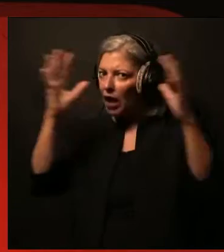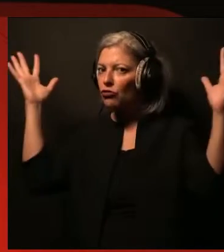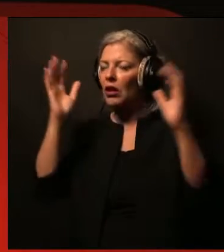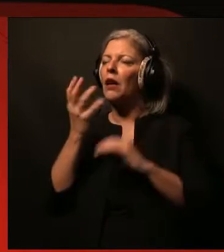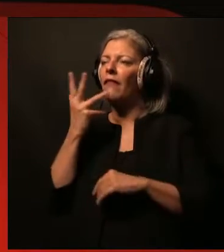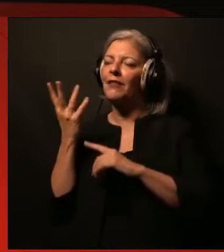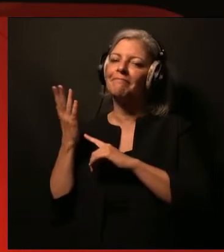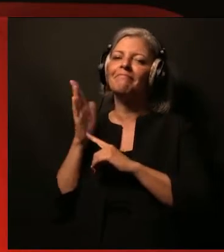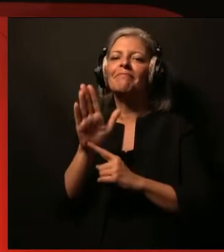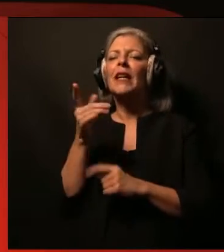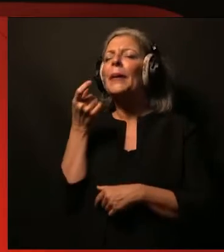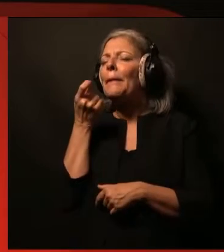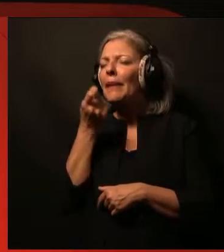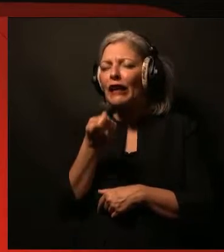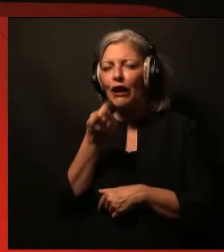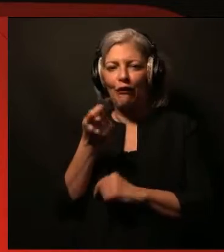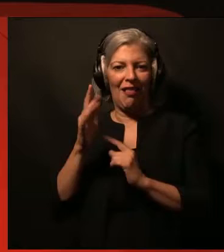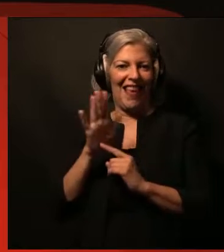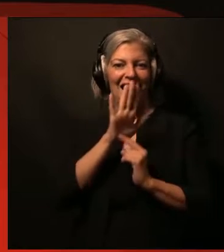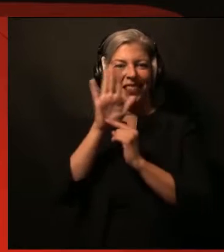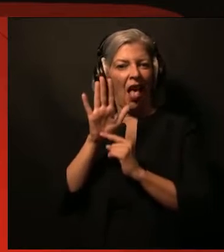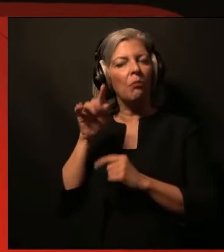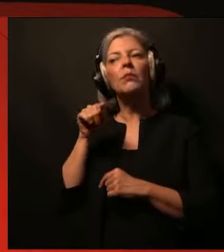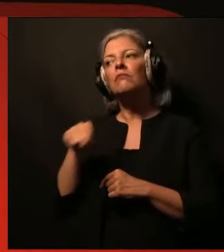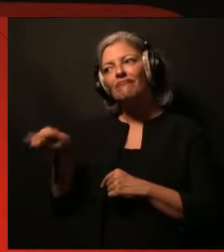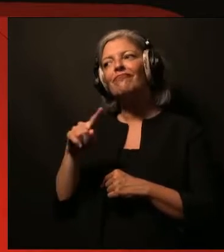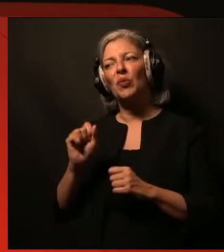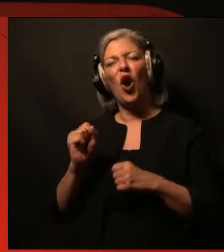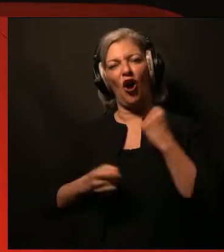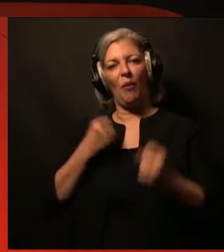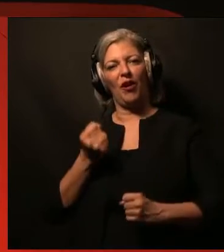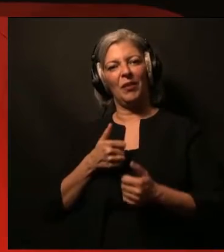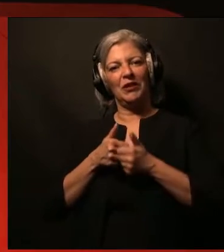vedere alcuni piccolissimi esempi che potete mettere in